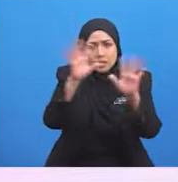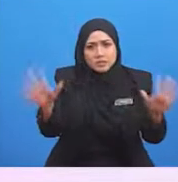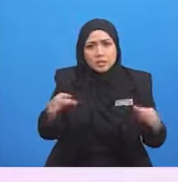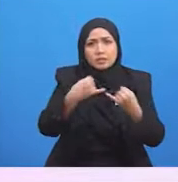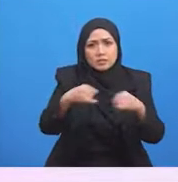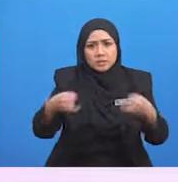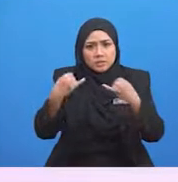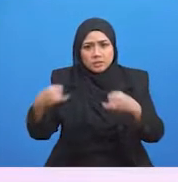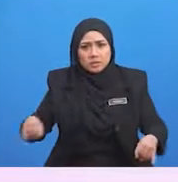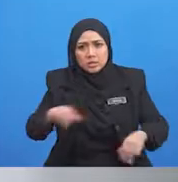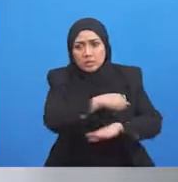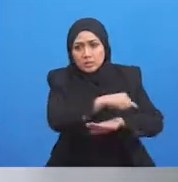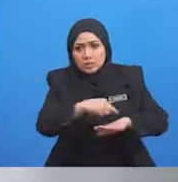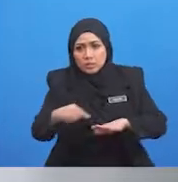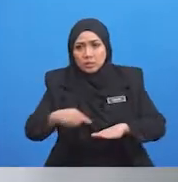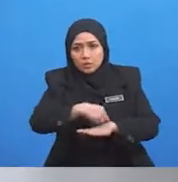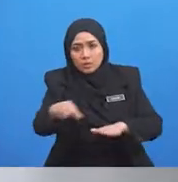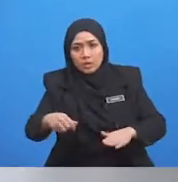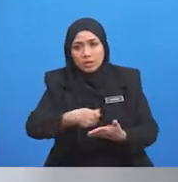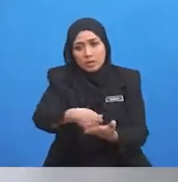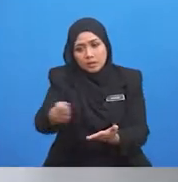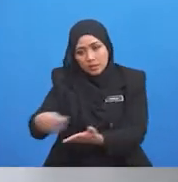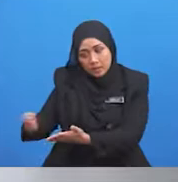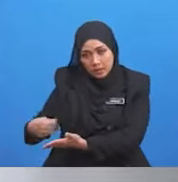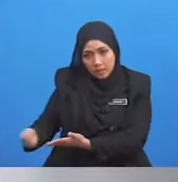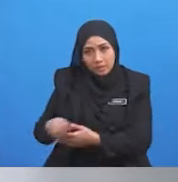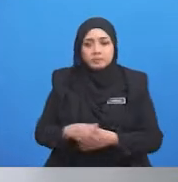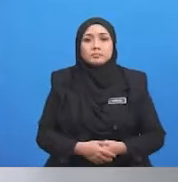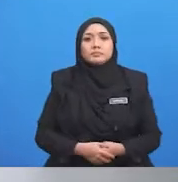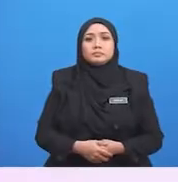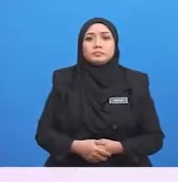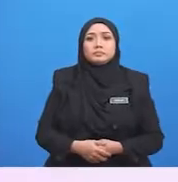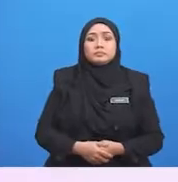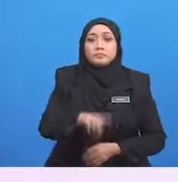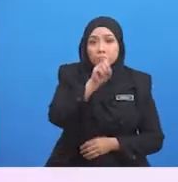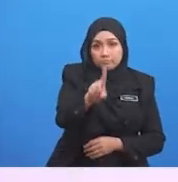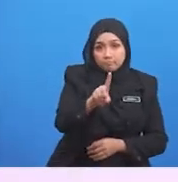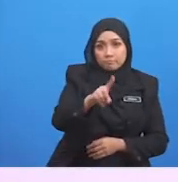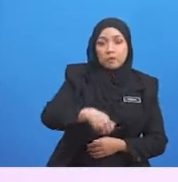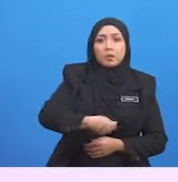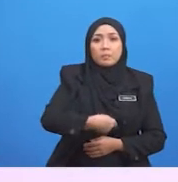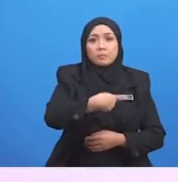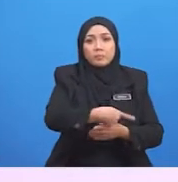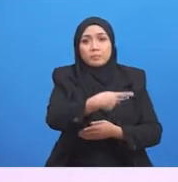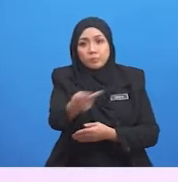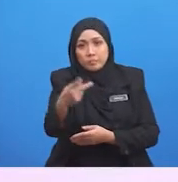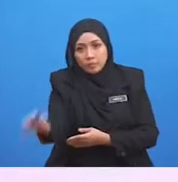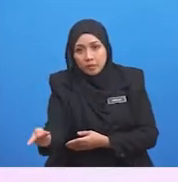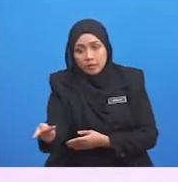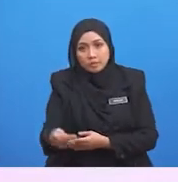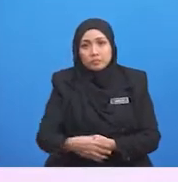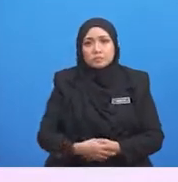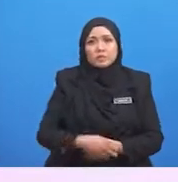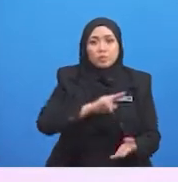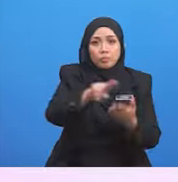agihan. Para pelajar sekalian, kita lihat P yang pertama iaitu produk. Produk secara umum adalah apa